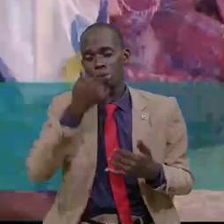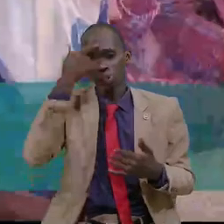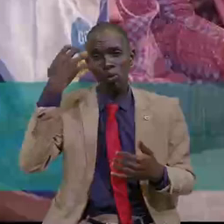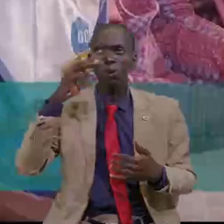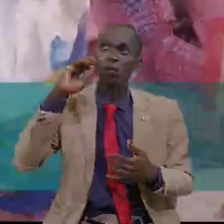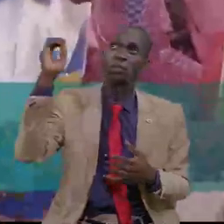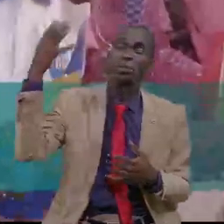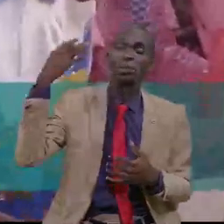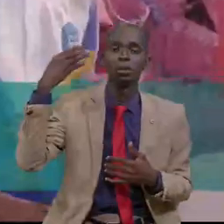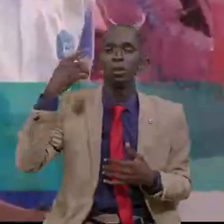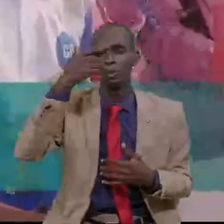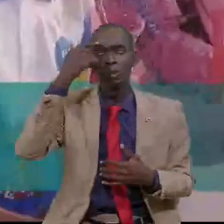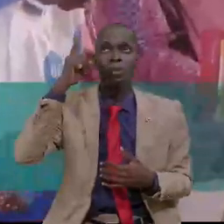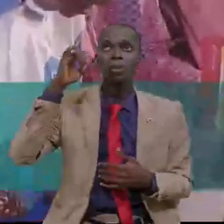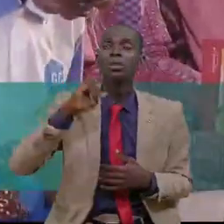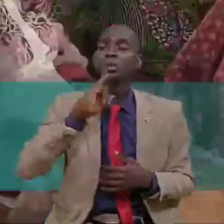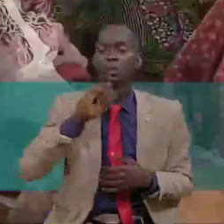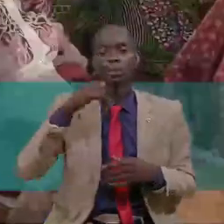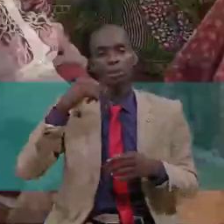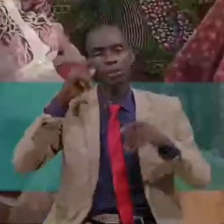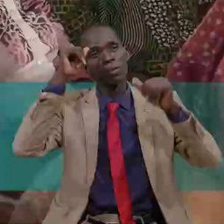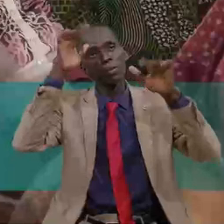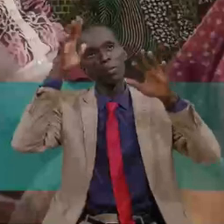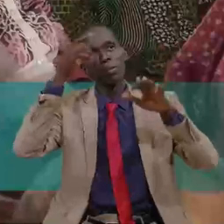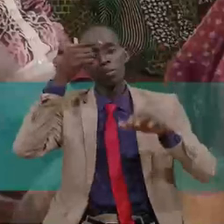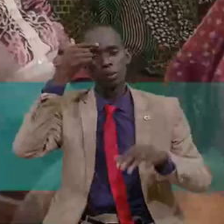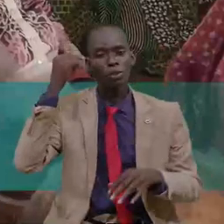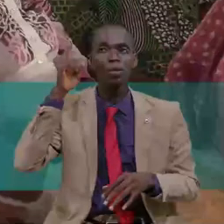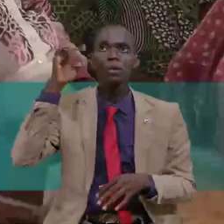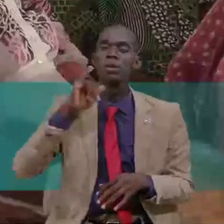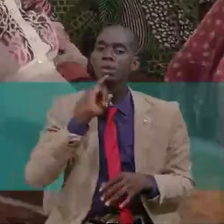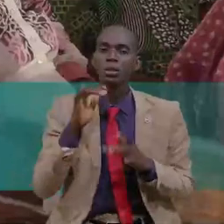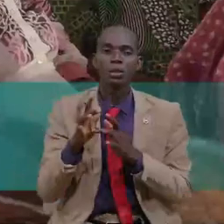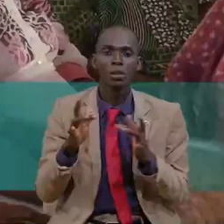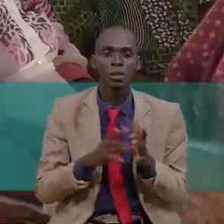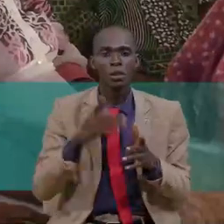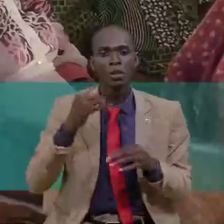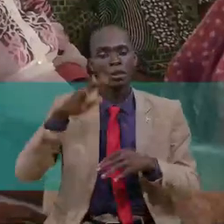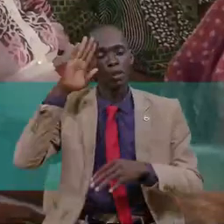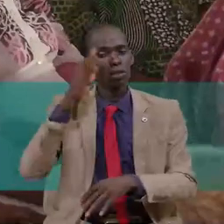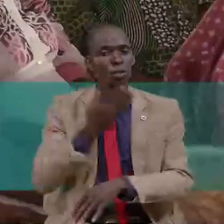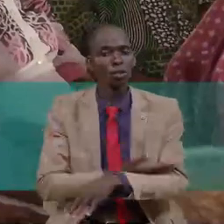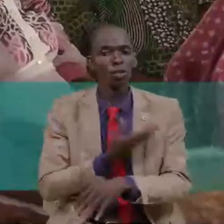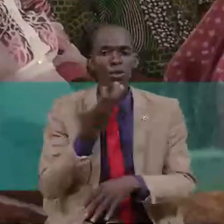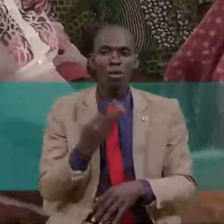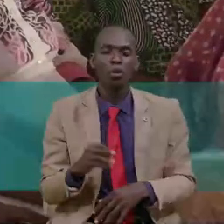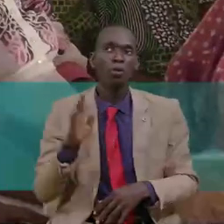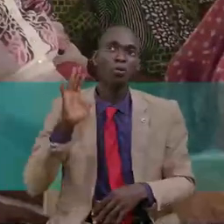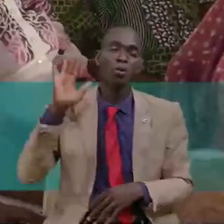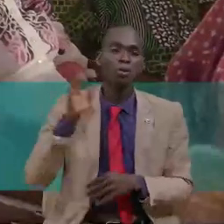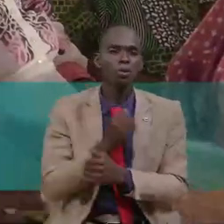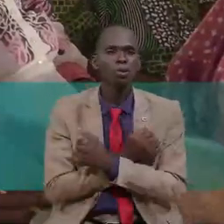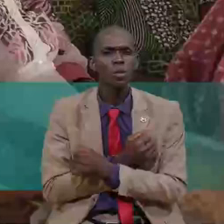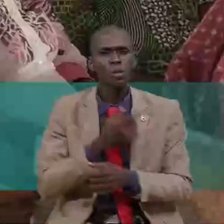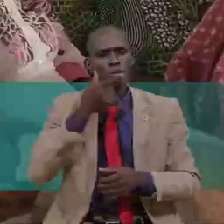grâce, et parce qu'il est Père, et parce que c'est Jésus, le Fils de son